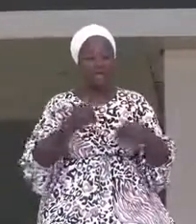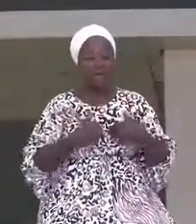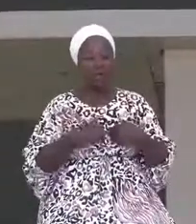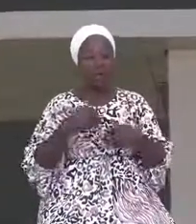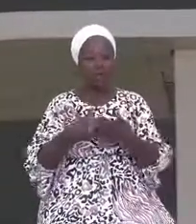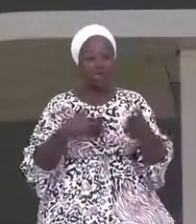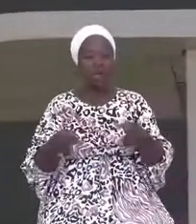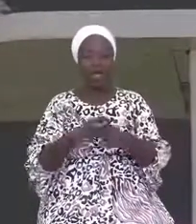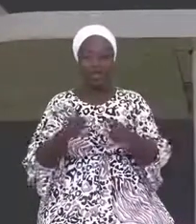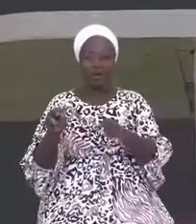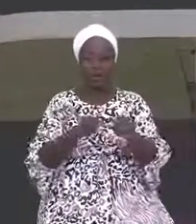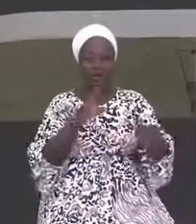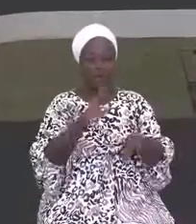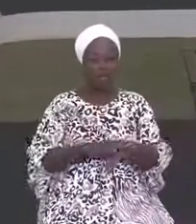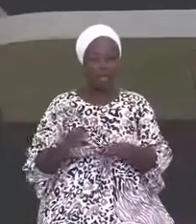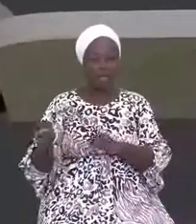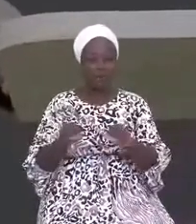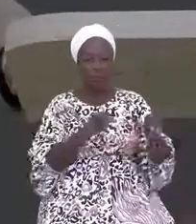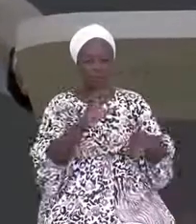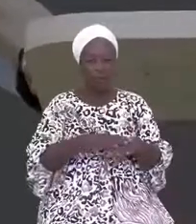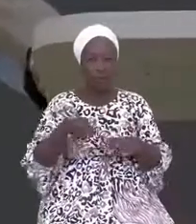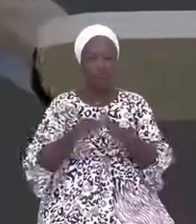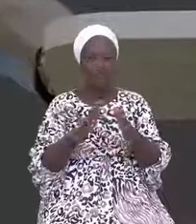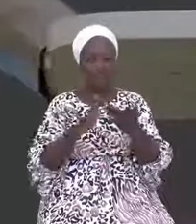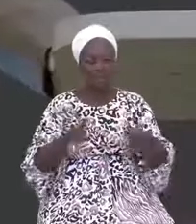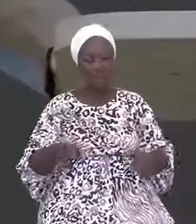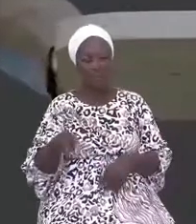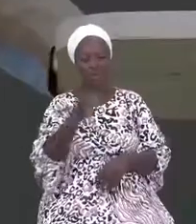ta vie, dans ton voyage ministériel professionnel, tu